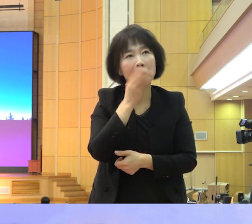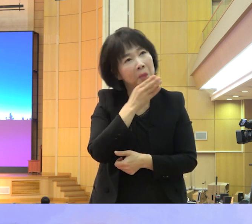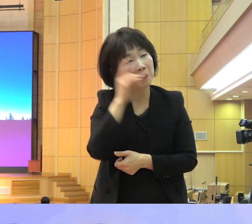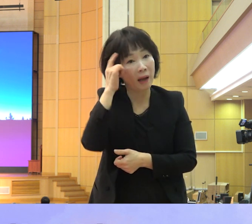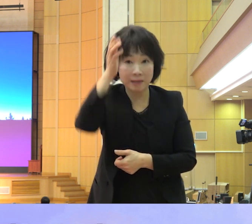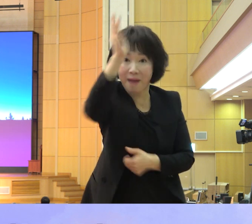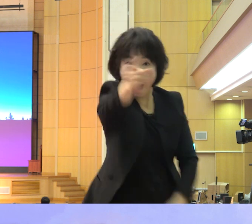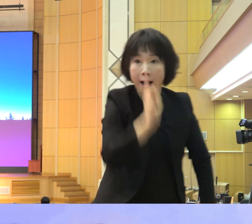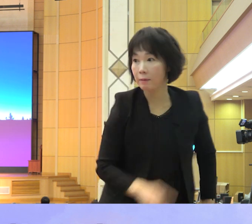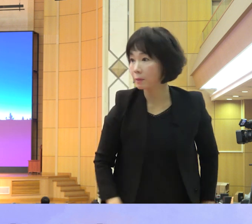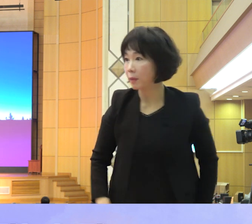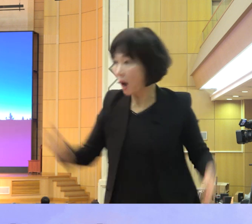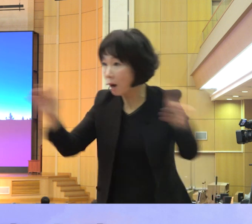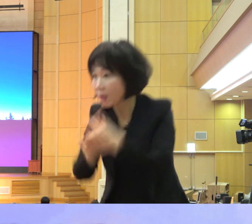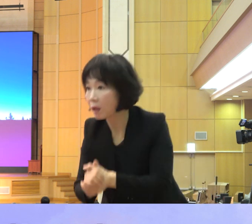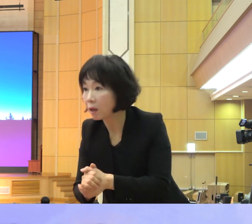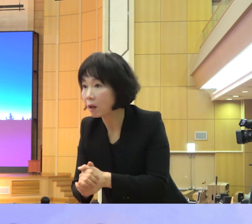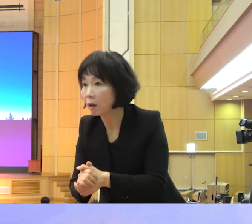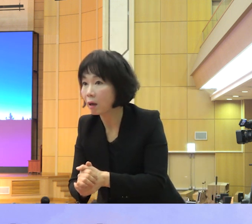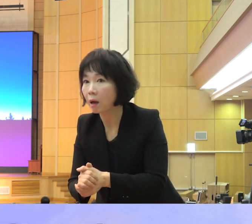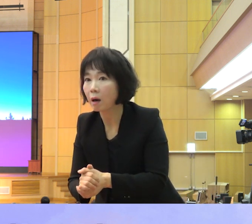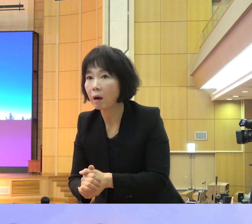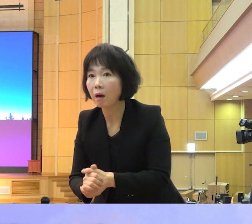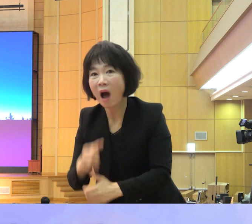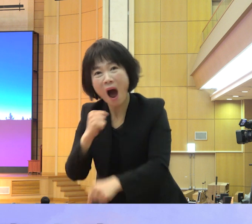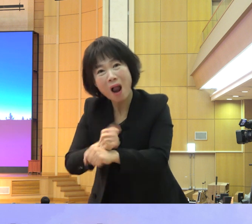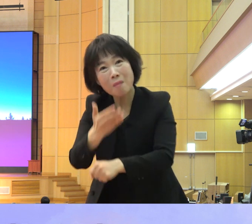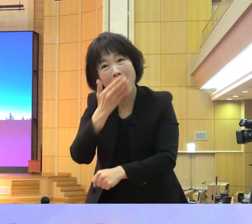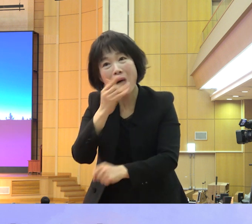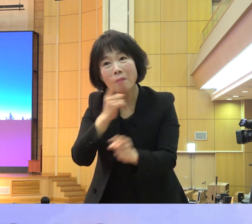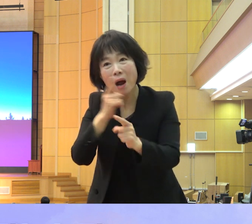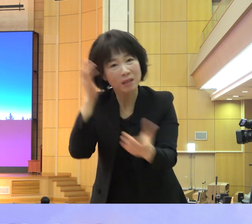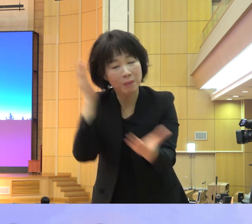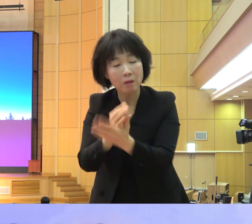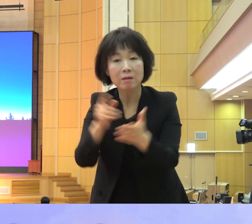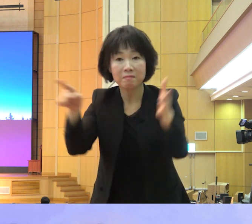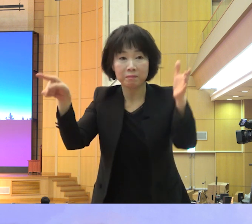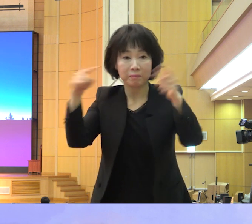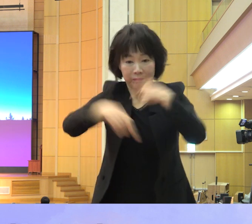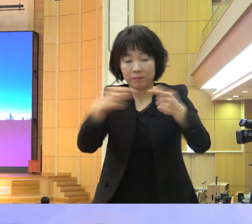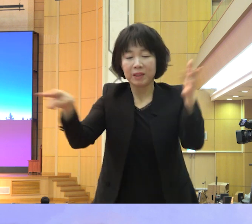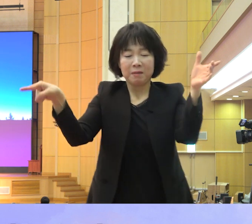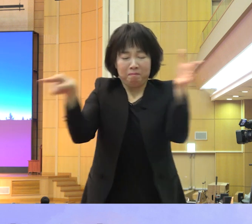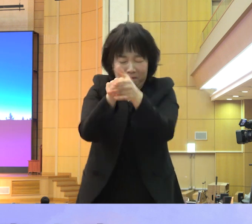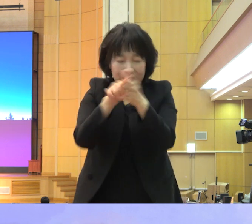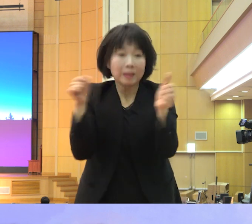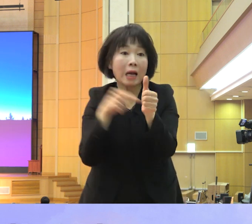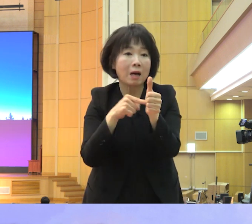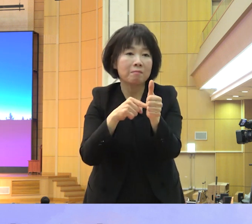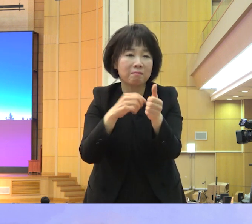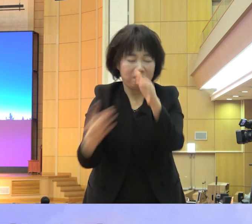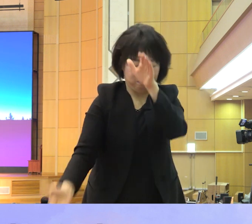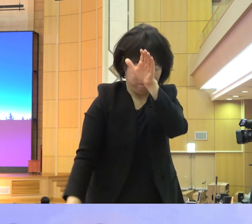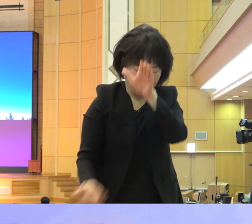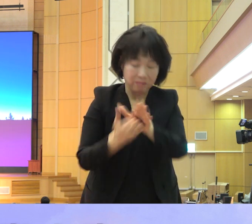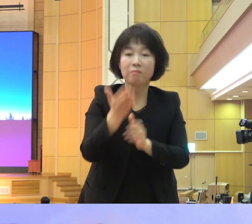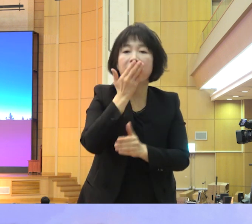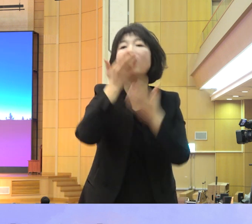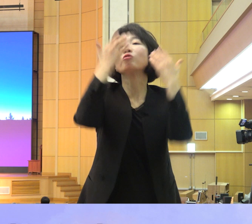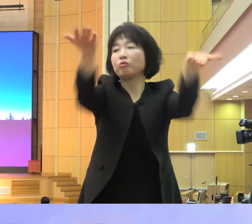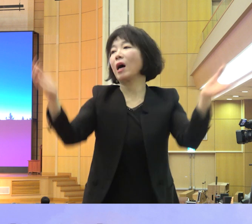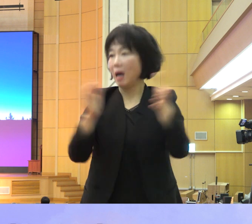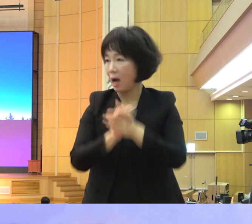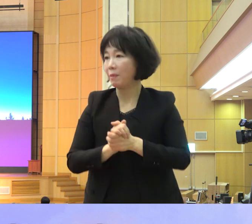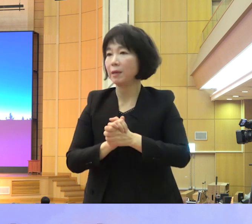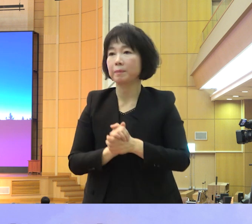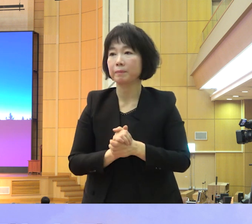긴가민가한식으로 말하니까 예수께서 가라사대 할 수 있다는 말이 무슨 말이냐? 믿는 자에게는 능치 못함이 없느니라. 이